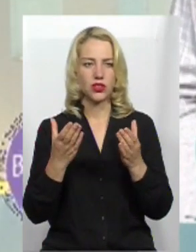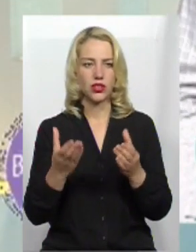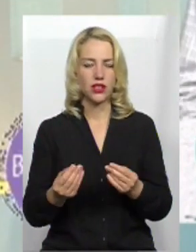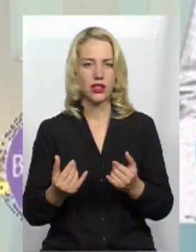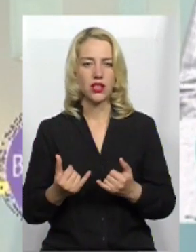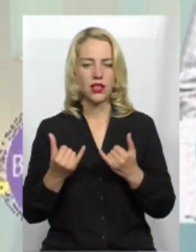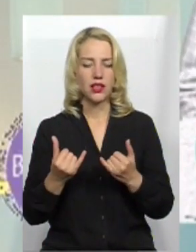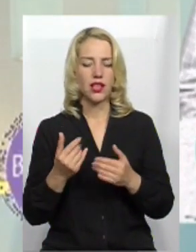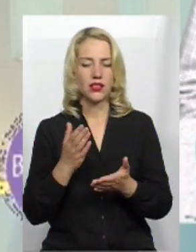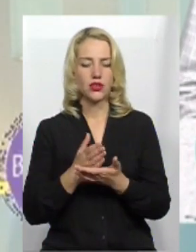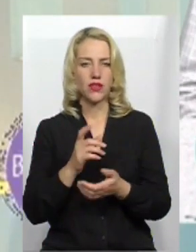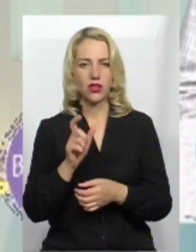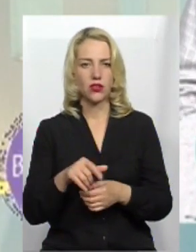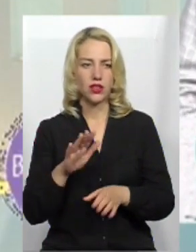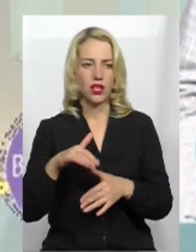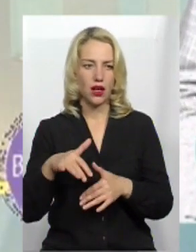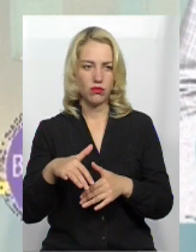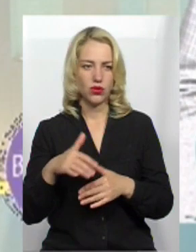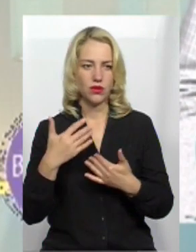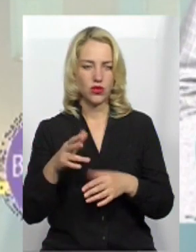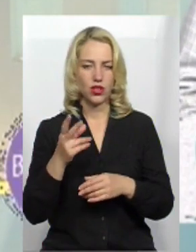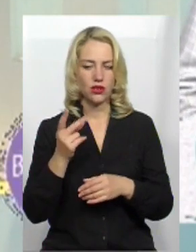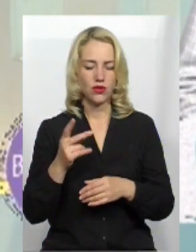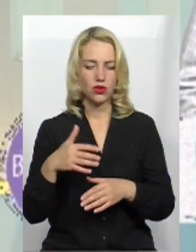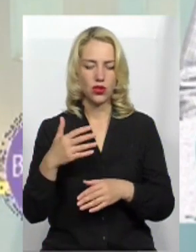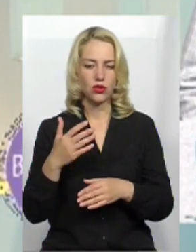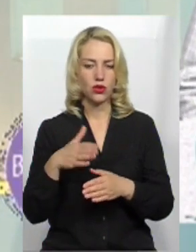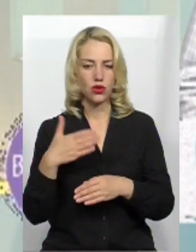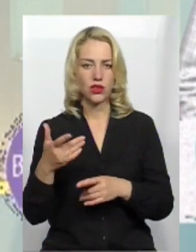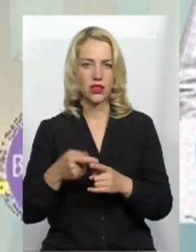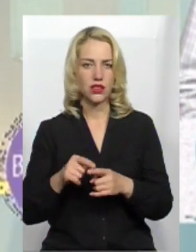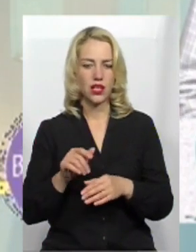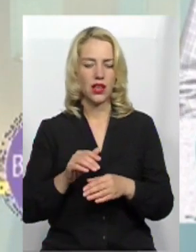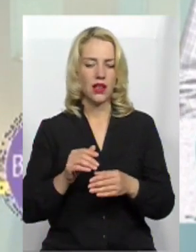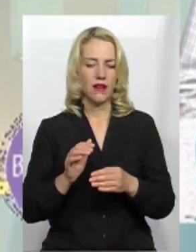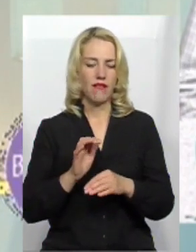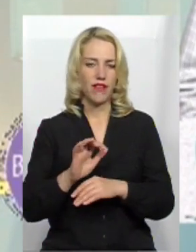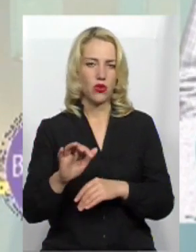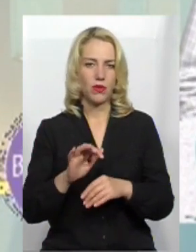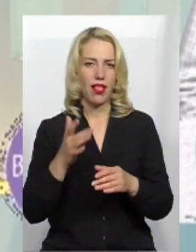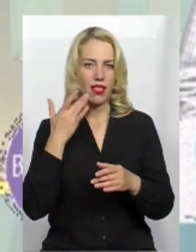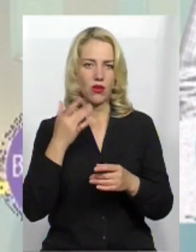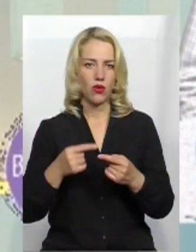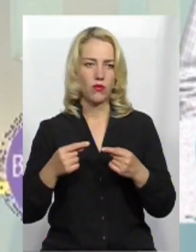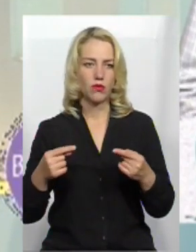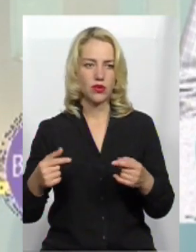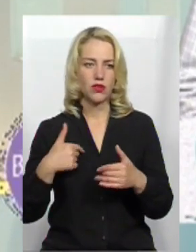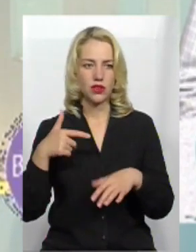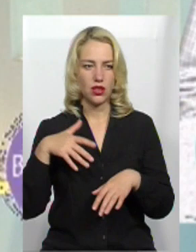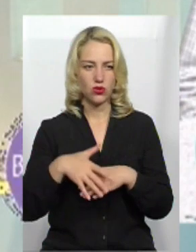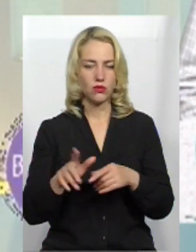для існування людини. Потім вже другостороннє це є вироби легкої промисловості. Я розумію,